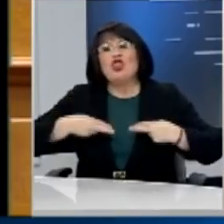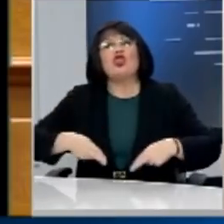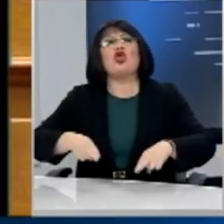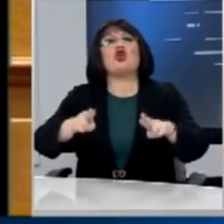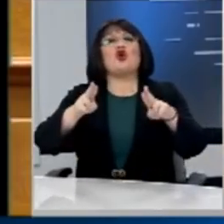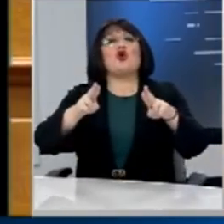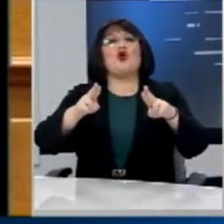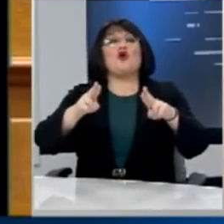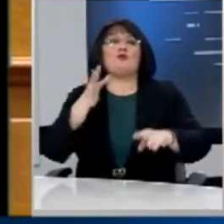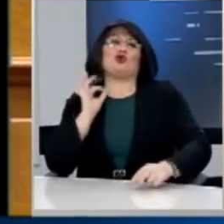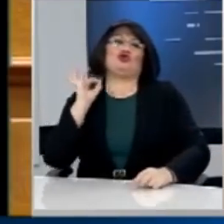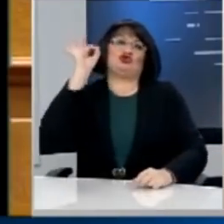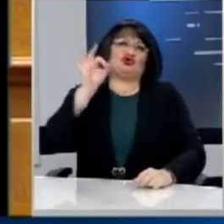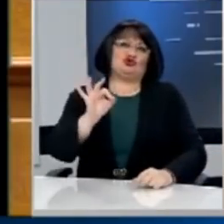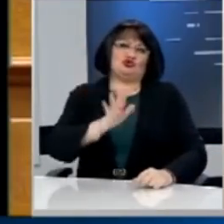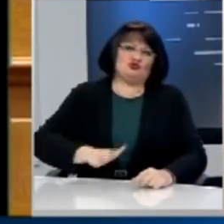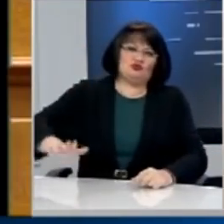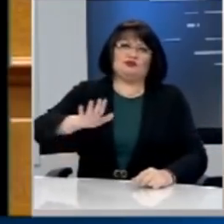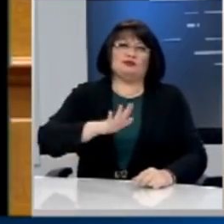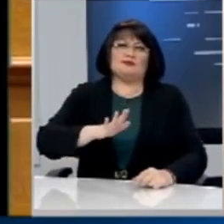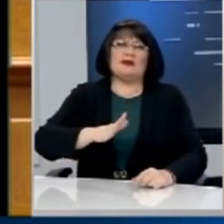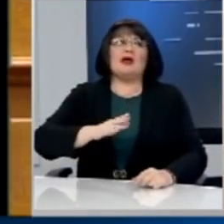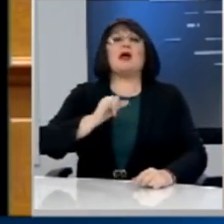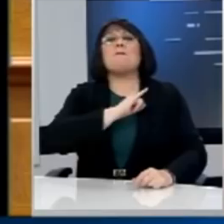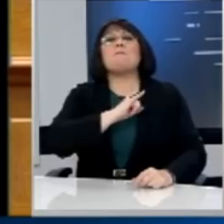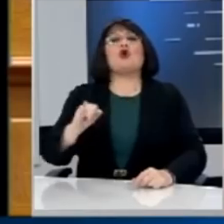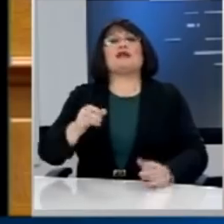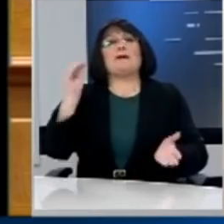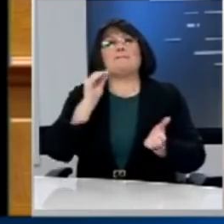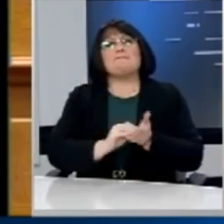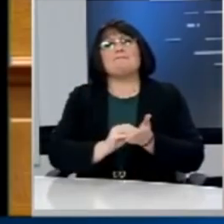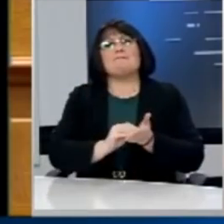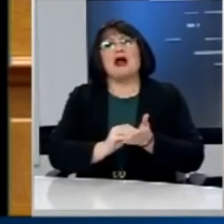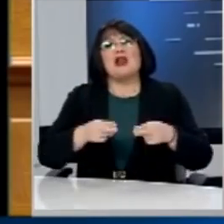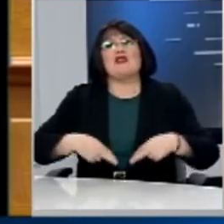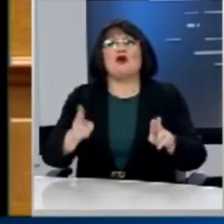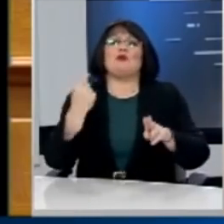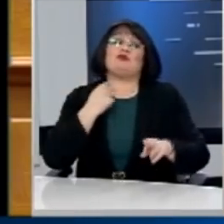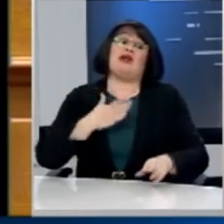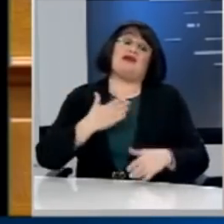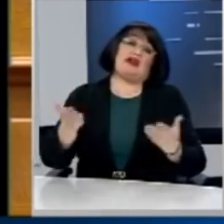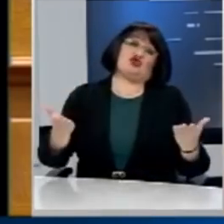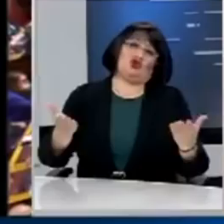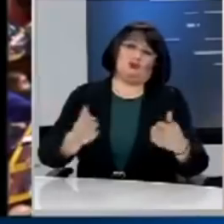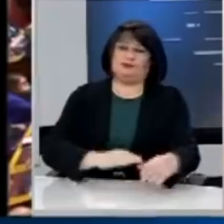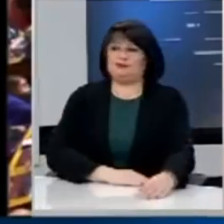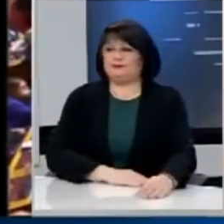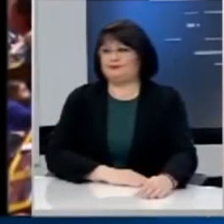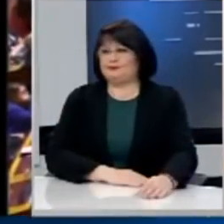μας και στο χέρι όλων μας είναι ποτέ ξανά να μην το ξαναχάσουμε. Σας ευχαριστώ.